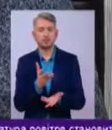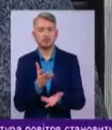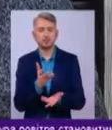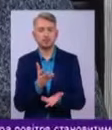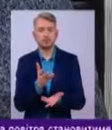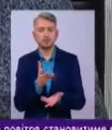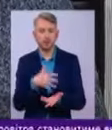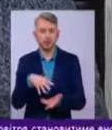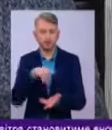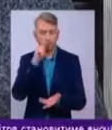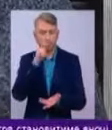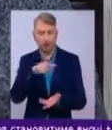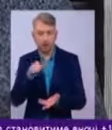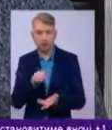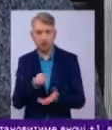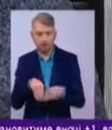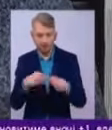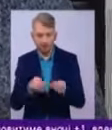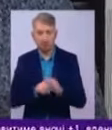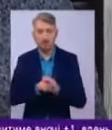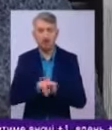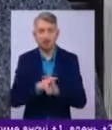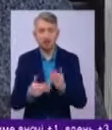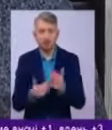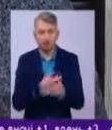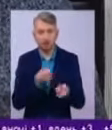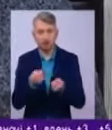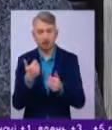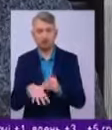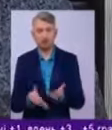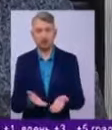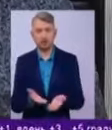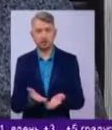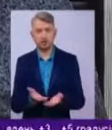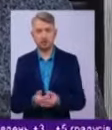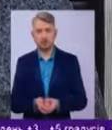Але всі українці. Їм дали втекти. Нова влада вже.